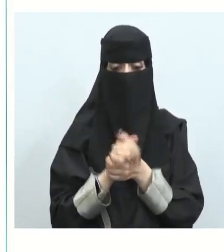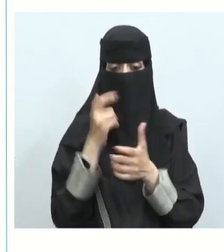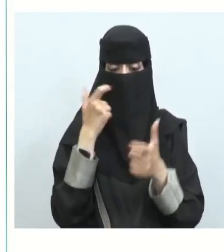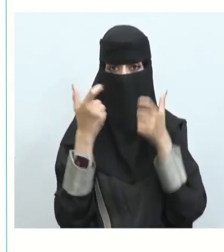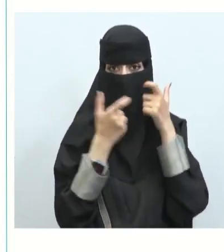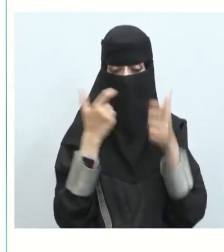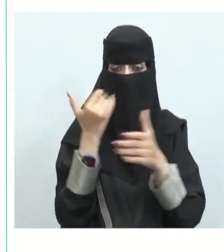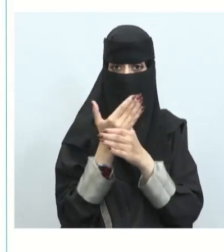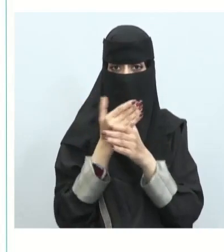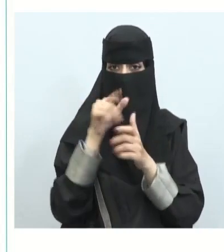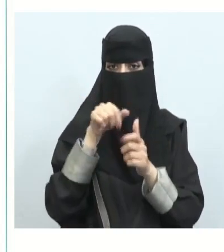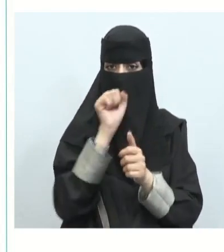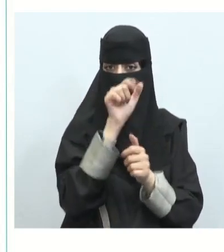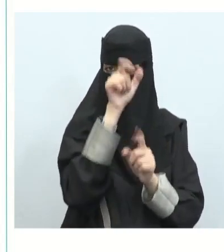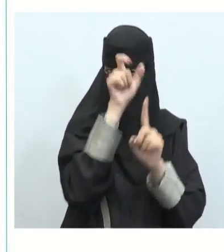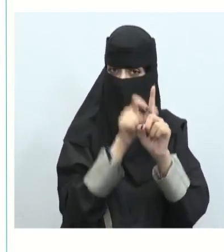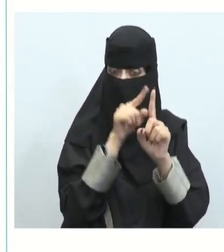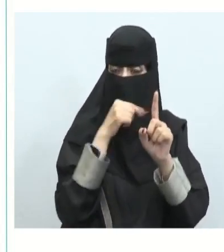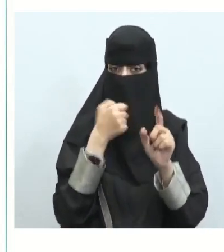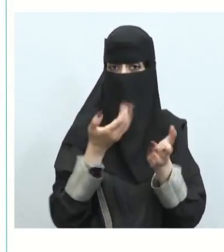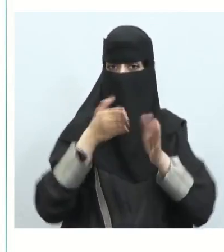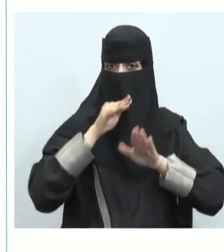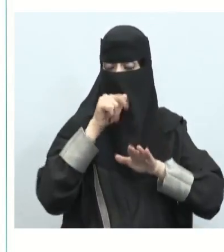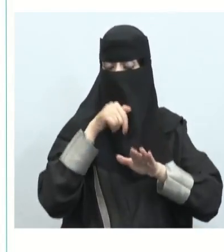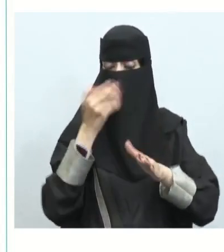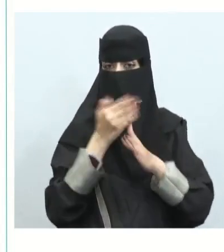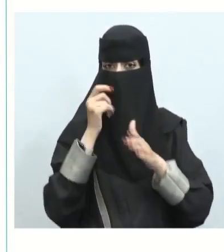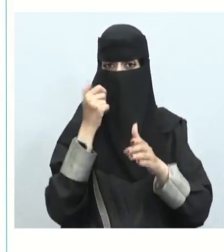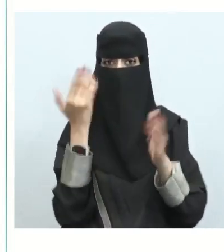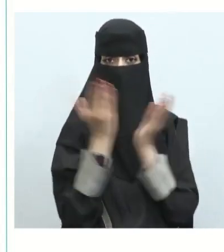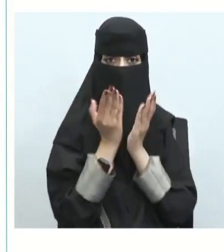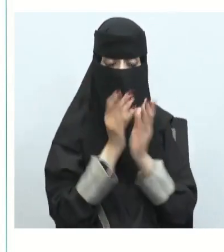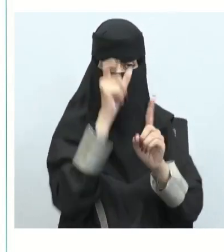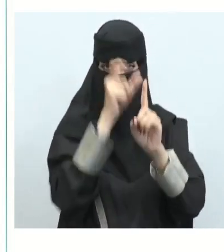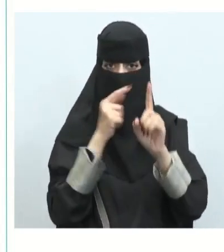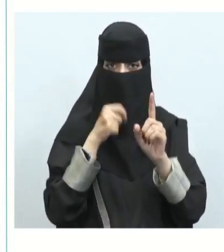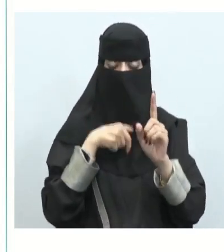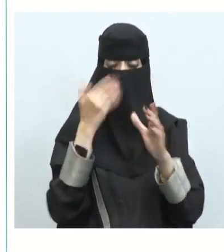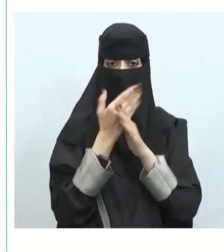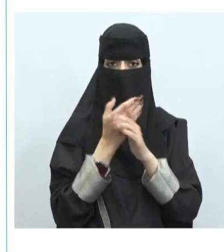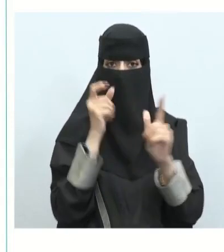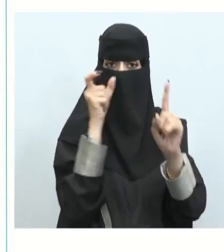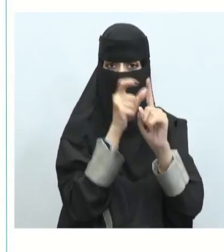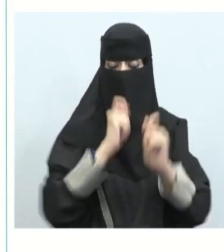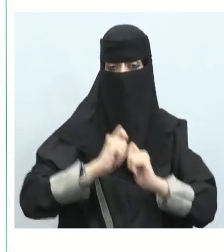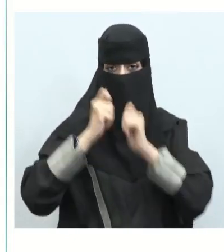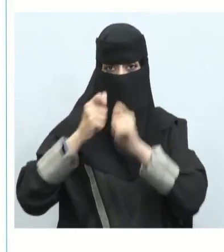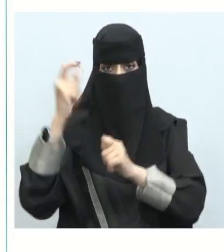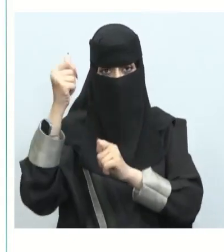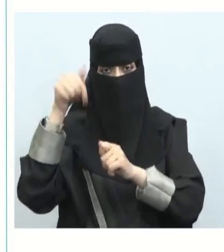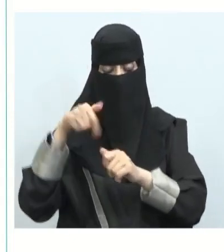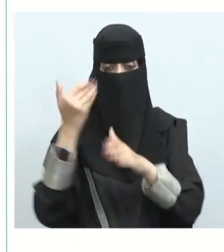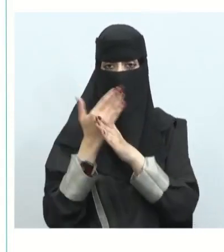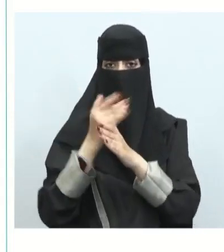العاملين تخصصت بالموظفين بدرجه اكبر ودر الموظفين عوامل وقائيه مثلا ان نمنحه الراتب ظروف العمل